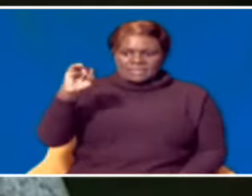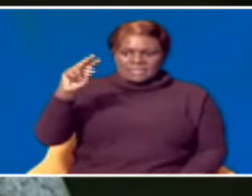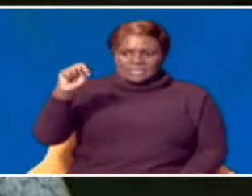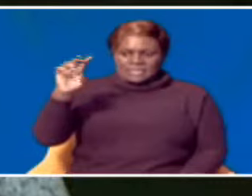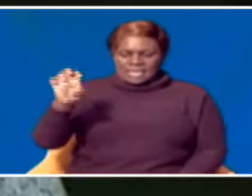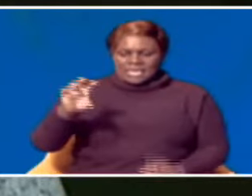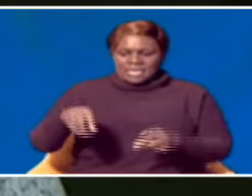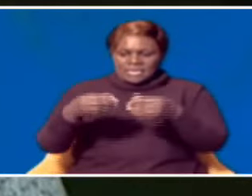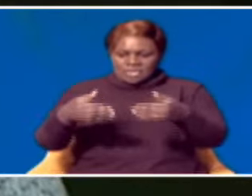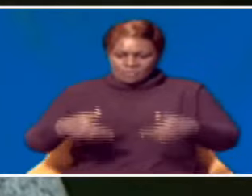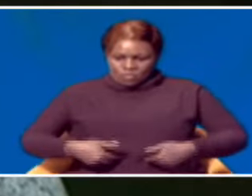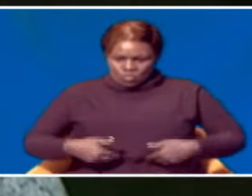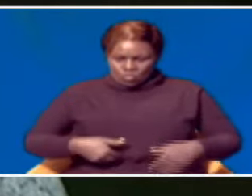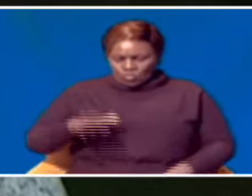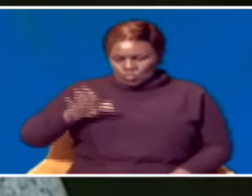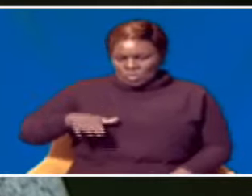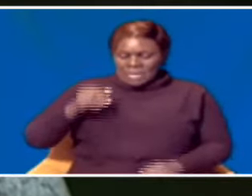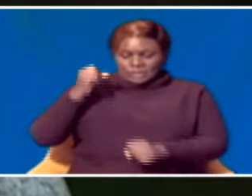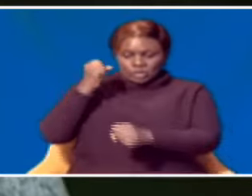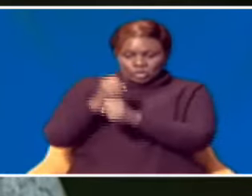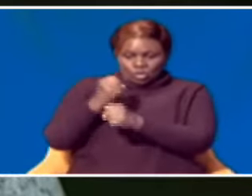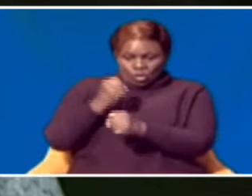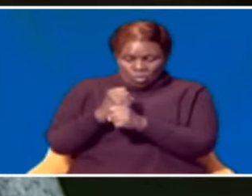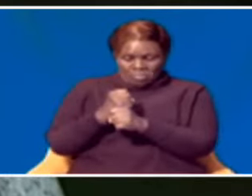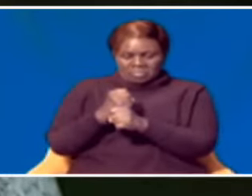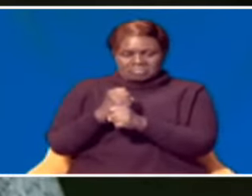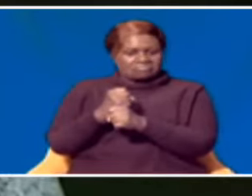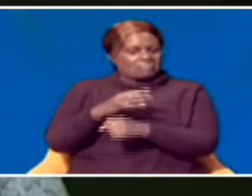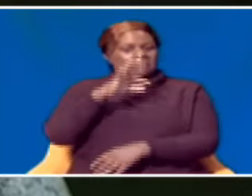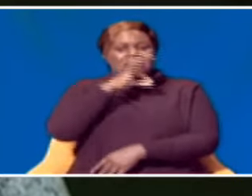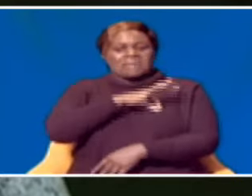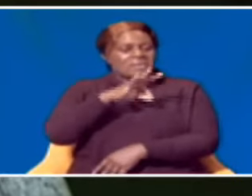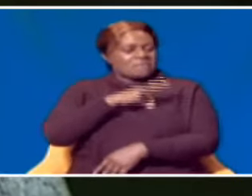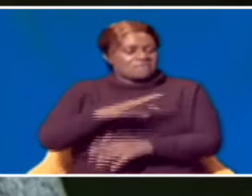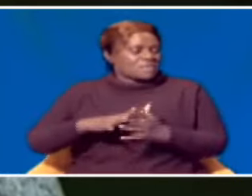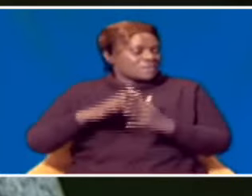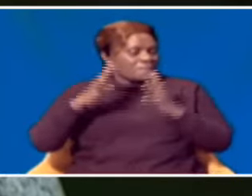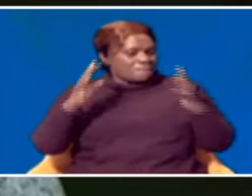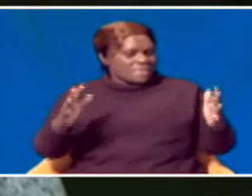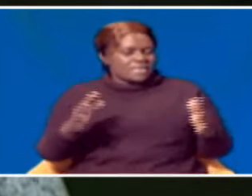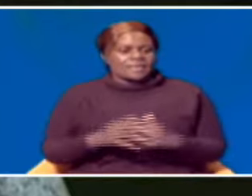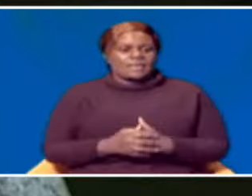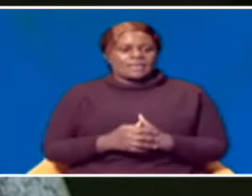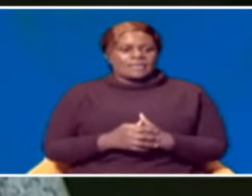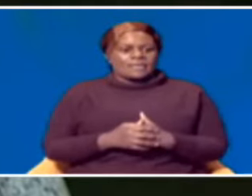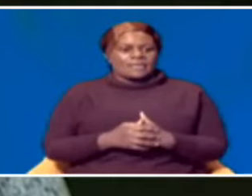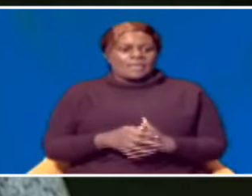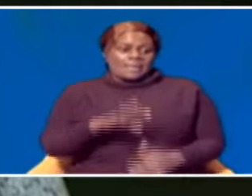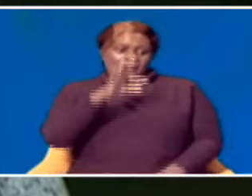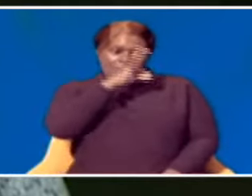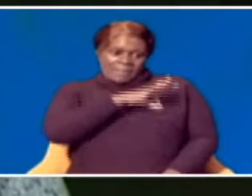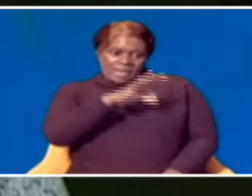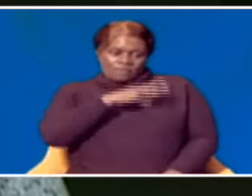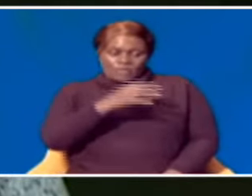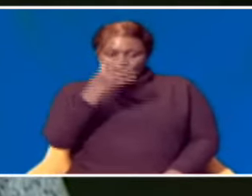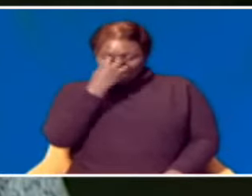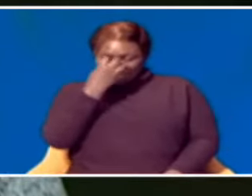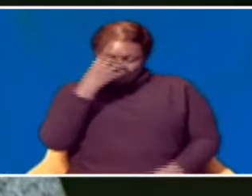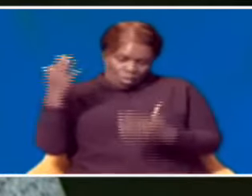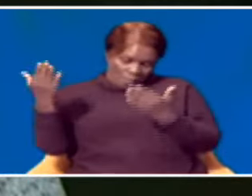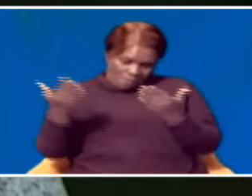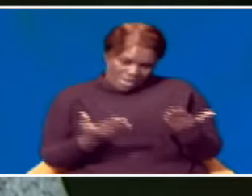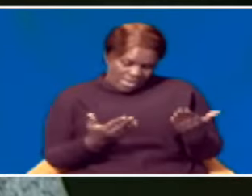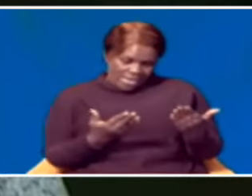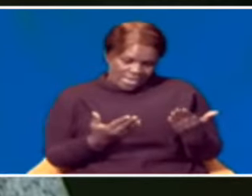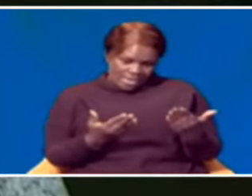imepatia vijana wa mama ajira, kwa hivyo imetusaidia. Kwa kikapu ambacho raisi amekileta,